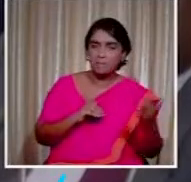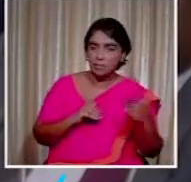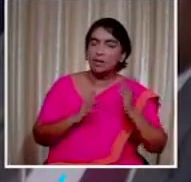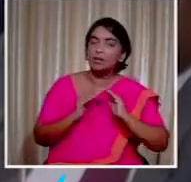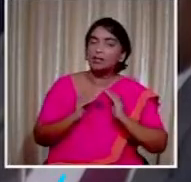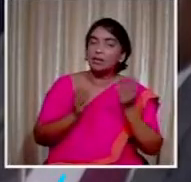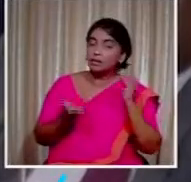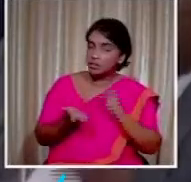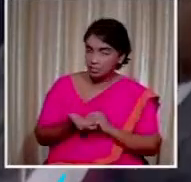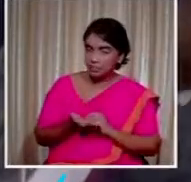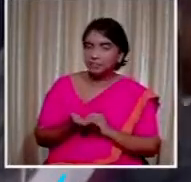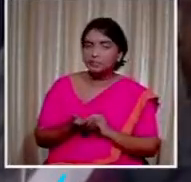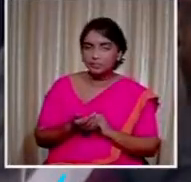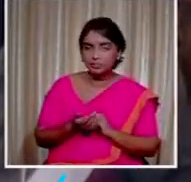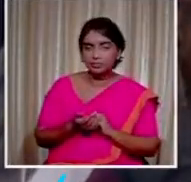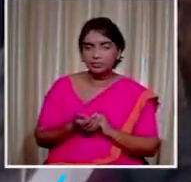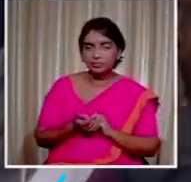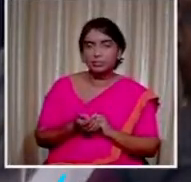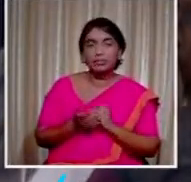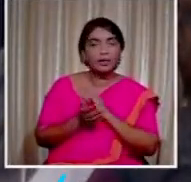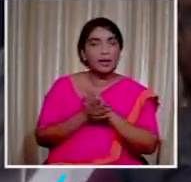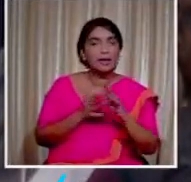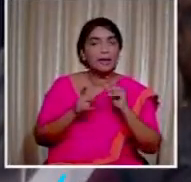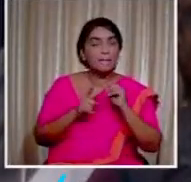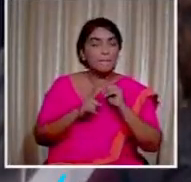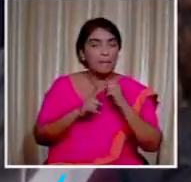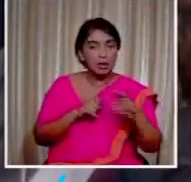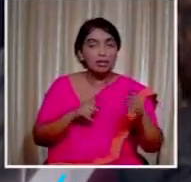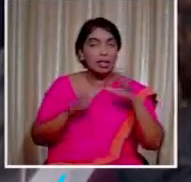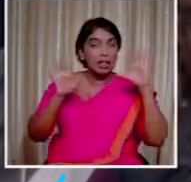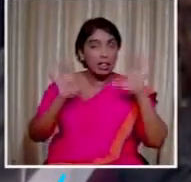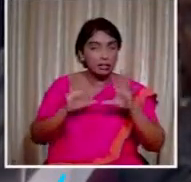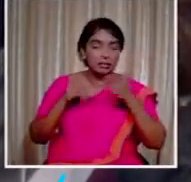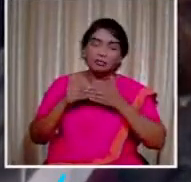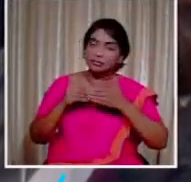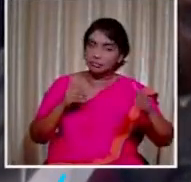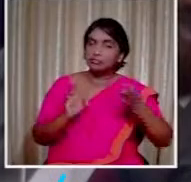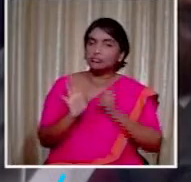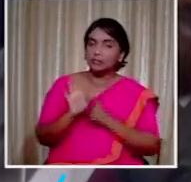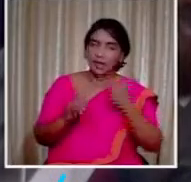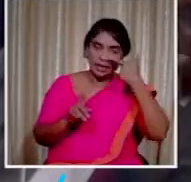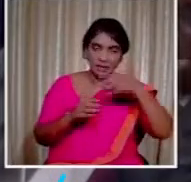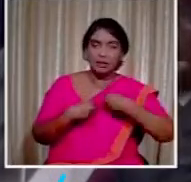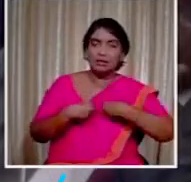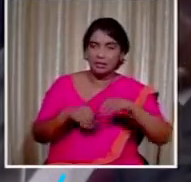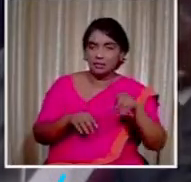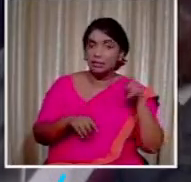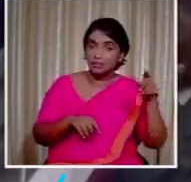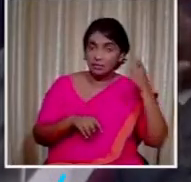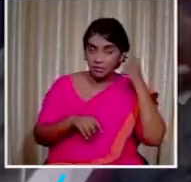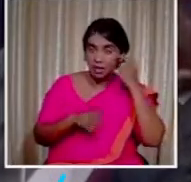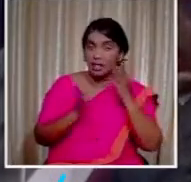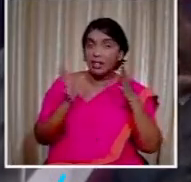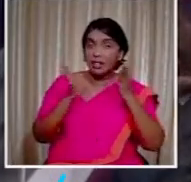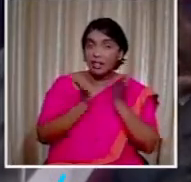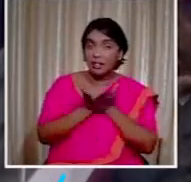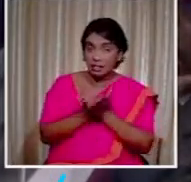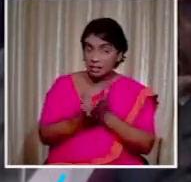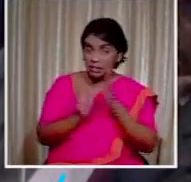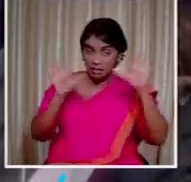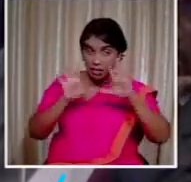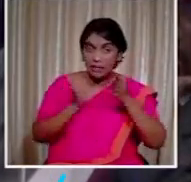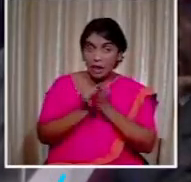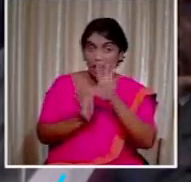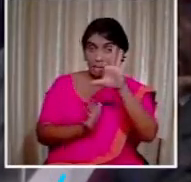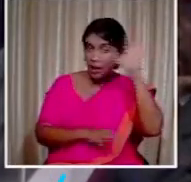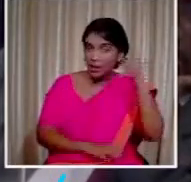ඊළඟ කරුණාගරු කතානායකතුමනි හරෙන් ප්‍රනාන්දු මැතිතුමා කිව්වේ 10 වෙනිදා ඉඳලා අඛණ්ඩව තෙල් ලබා දීම සඳහා ඔබතුමා හිතනවා නම් 10 වෙනිදාම නැව් පහක් එනවා කියලා එහෙම